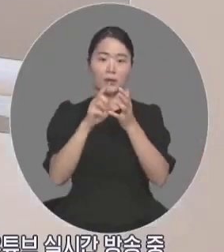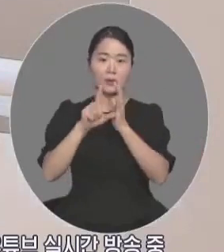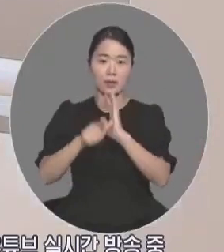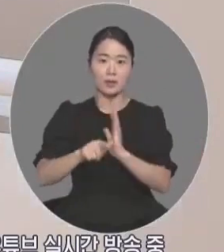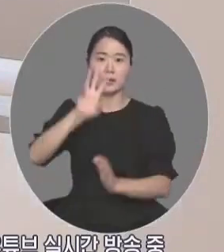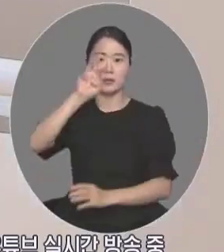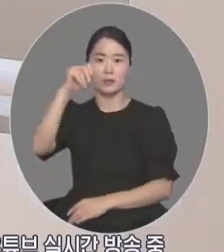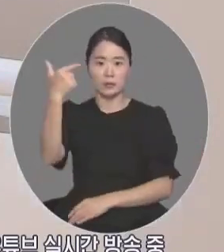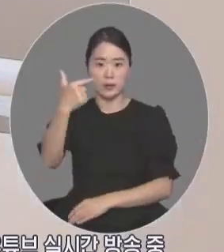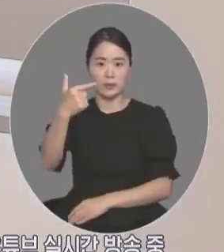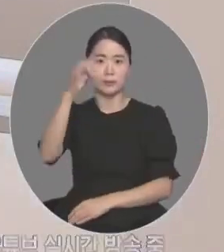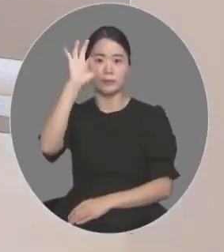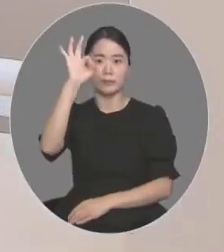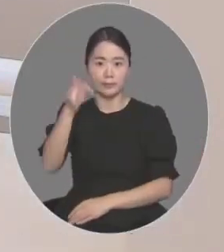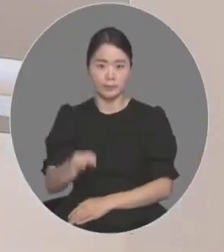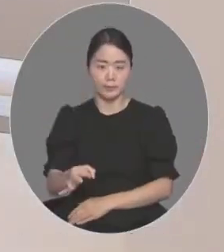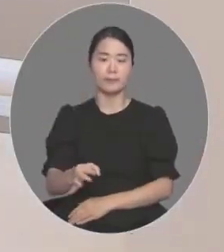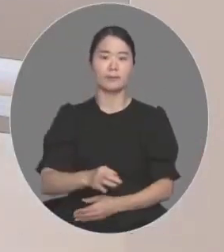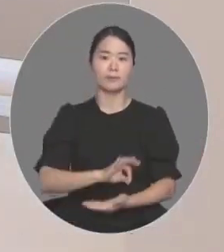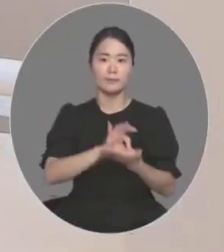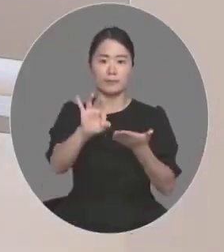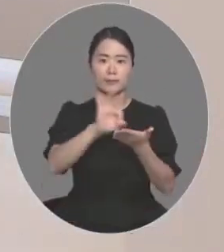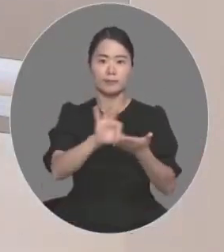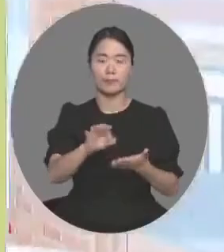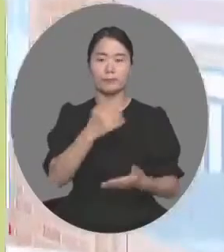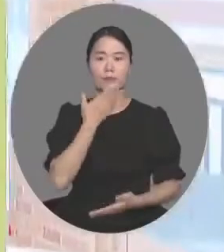저렴한 비용으로 이용이 가능합니다